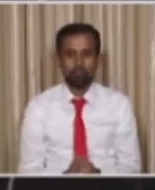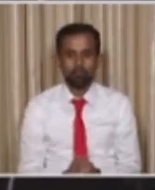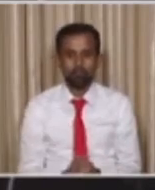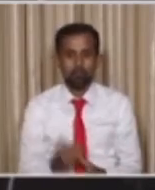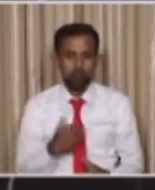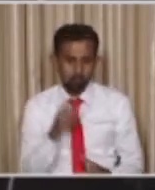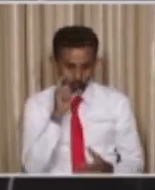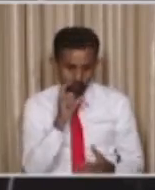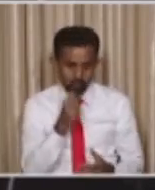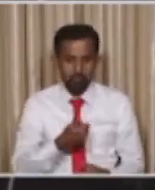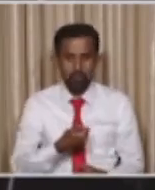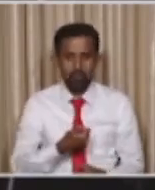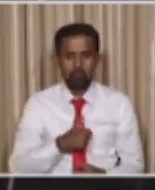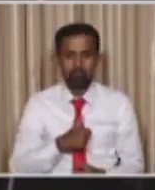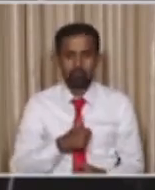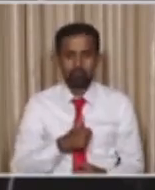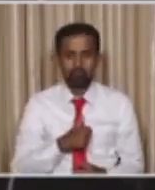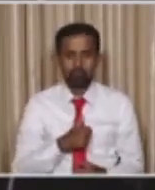उमुकरन्न बलापोरोत्तुवेनवा